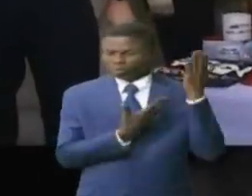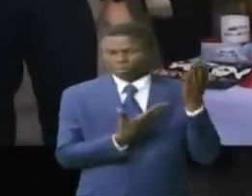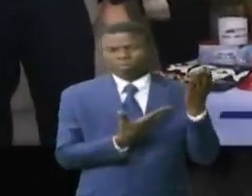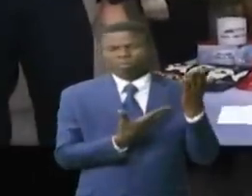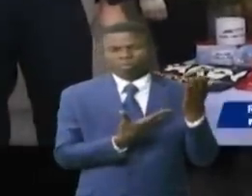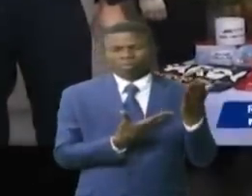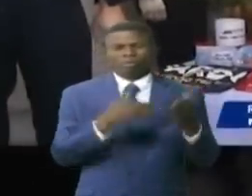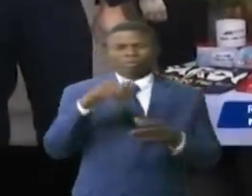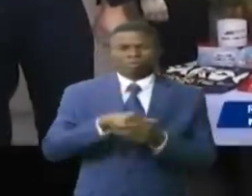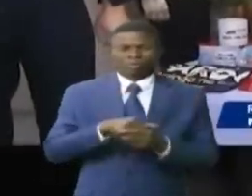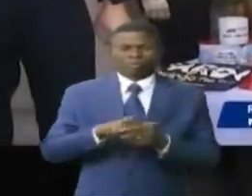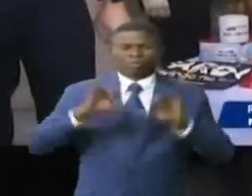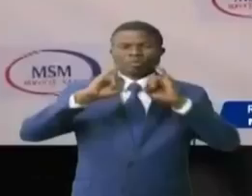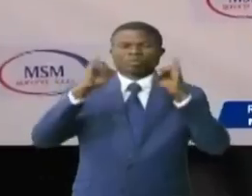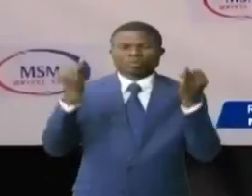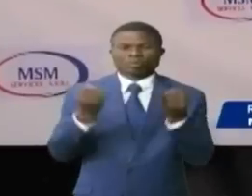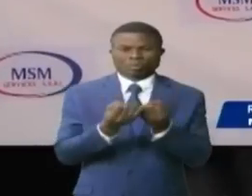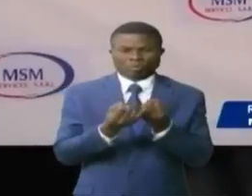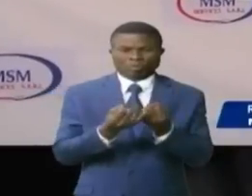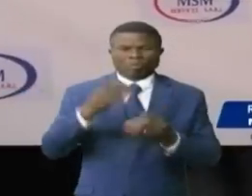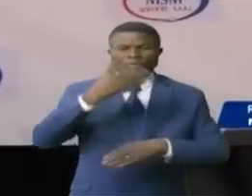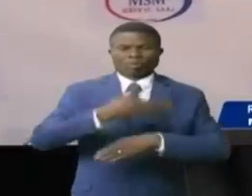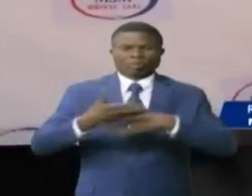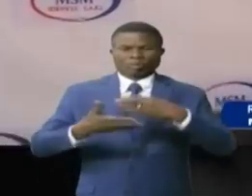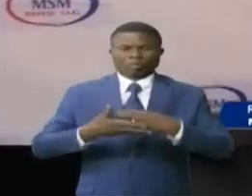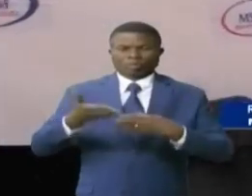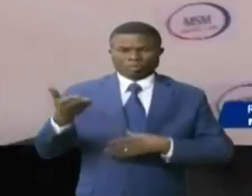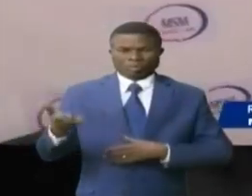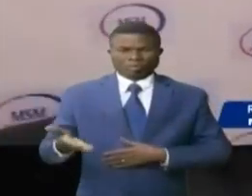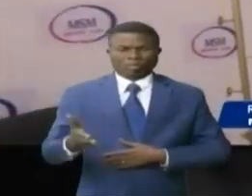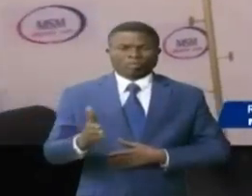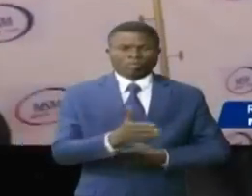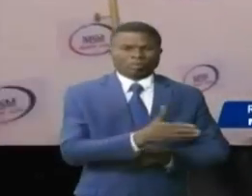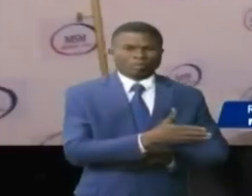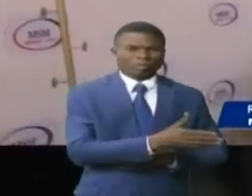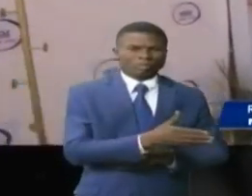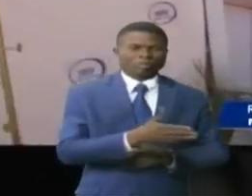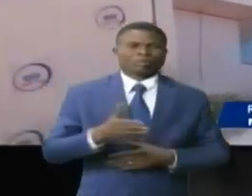incontournable dans l'industrie de la construction.